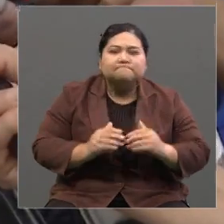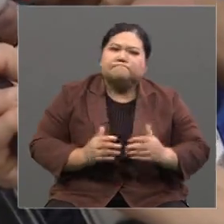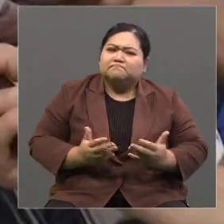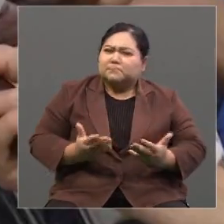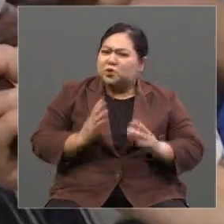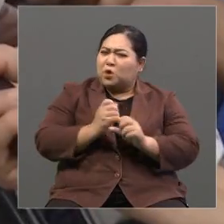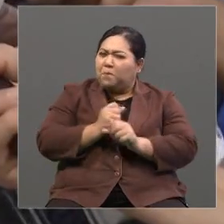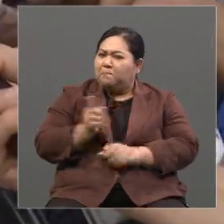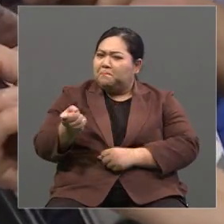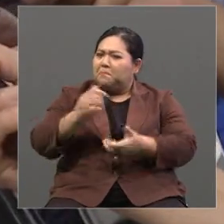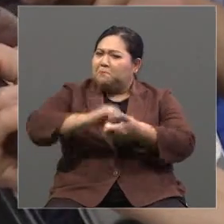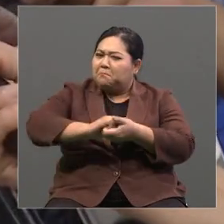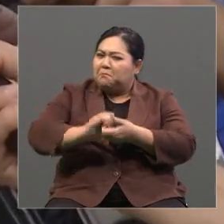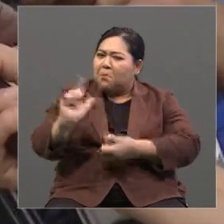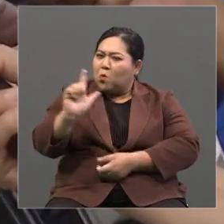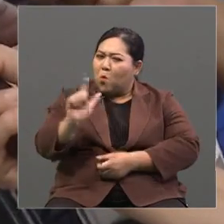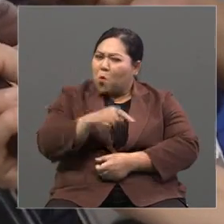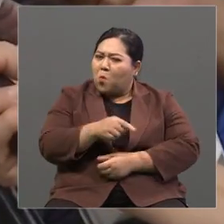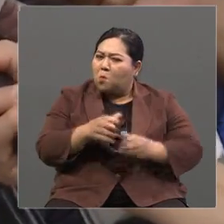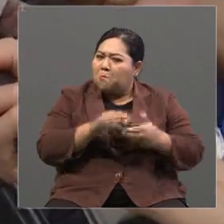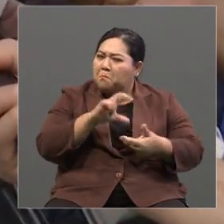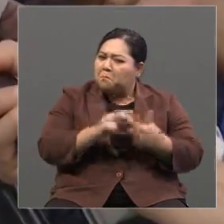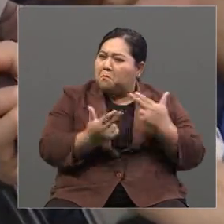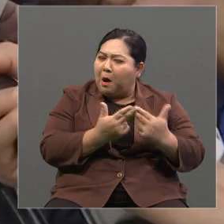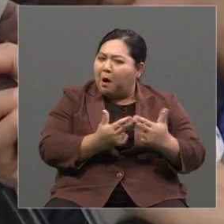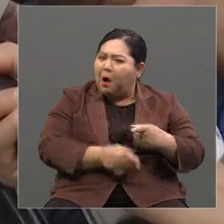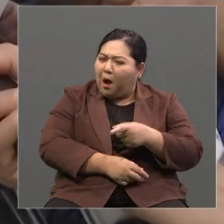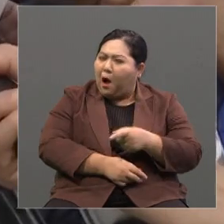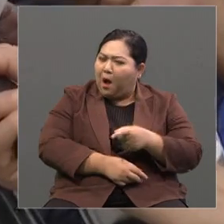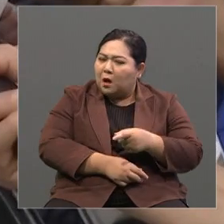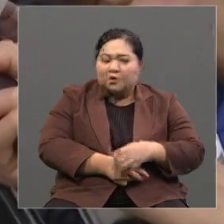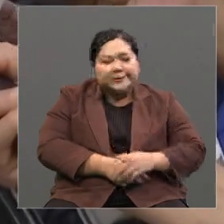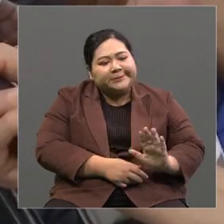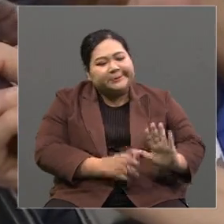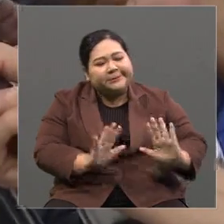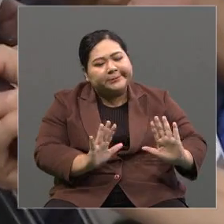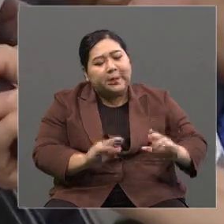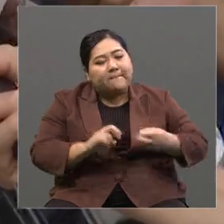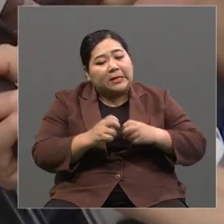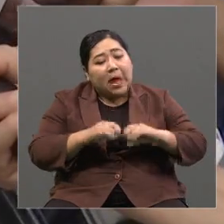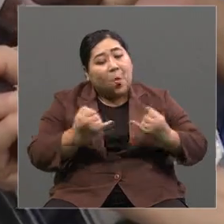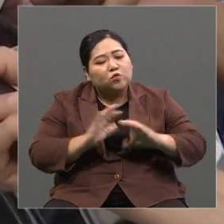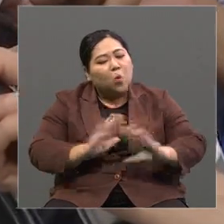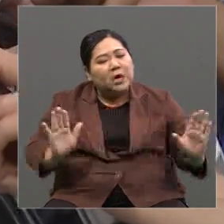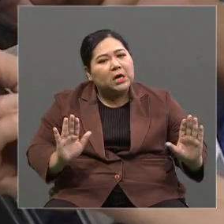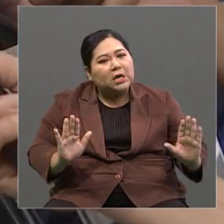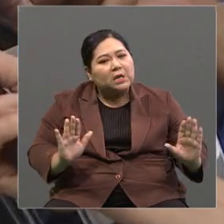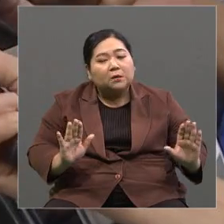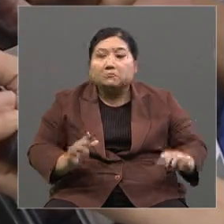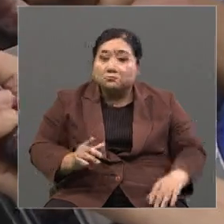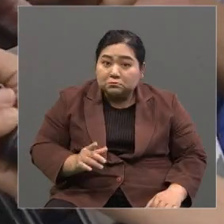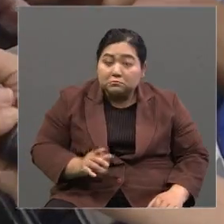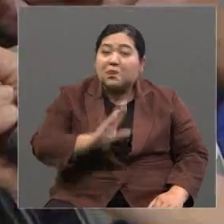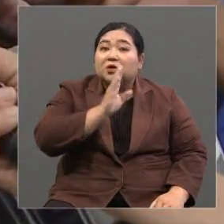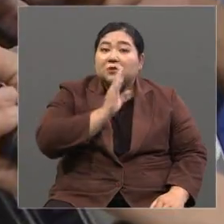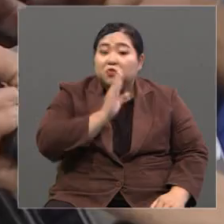สรุปว่าจะมีลุงไหมก็ไม่มีลุงไงมันสลายขั้วหมดแล้วไงเข้าใจไหม คือตอนนี้หลายคนก็ฟันธงว่าถ้าไม่มีลุงเนี่ยน่าจะเป็น